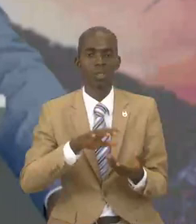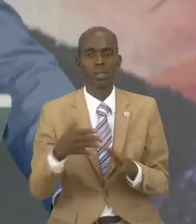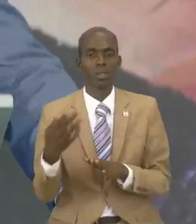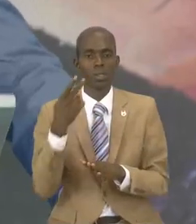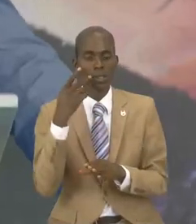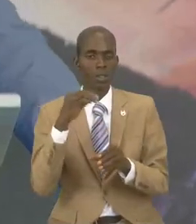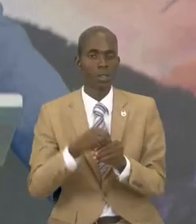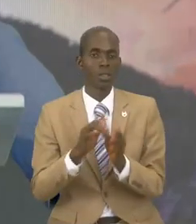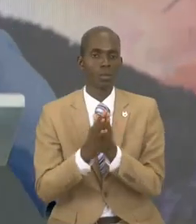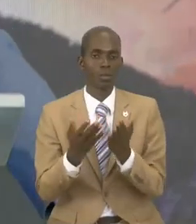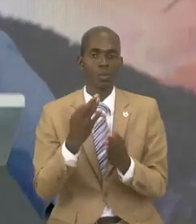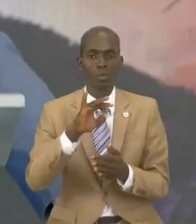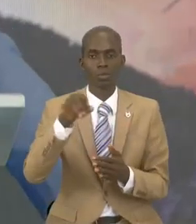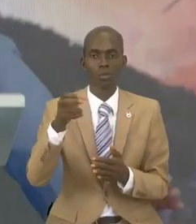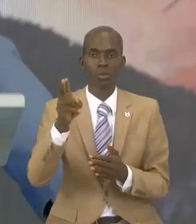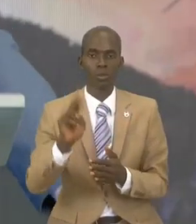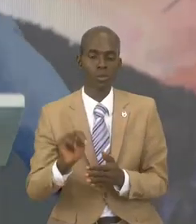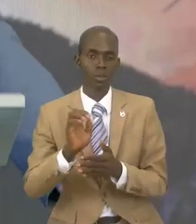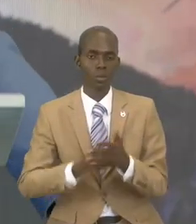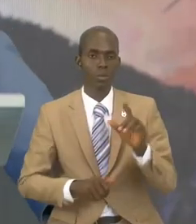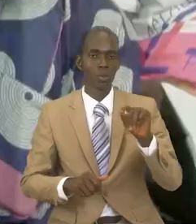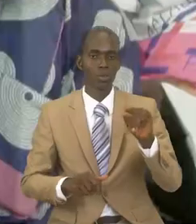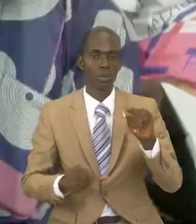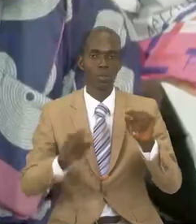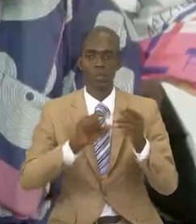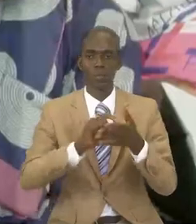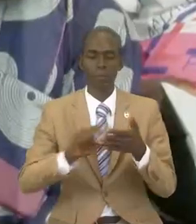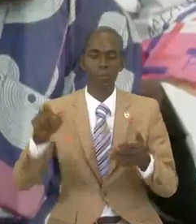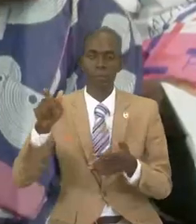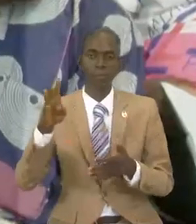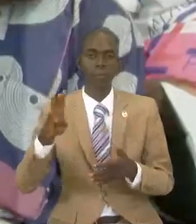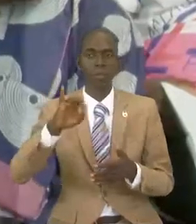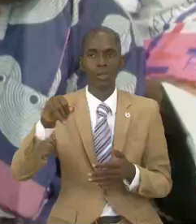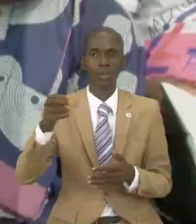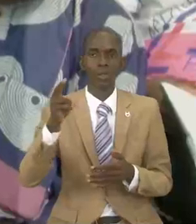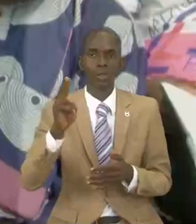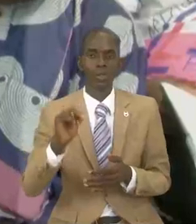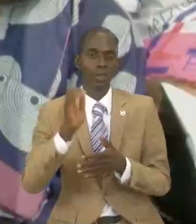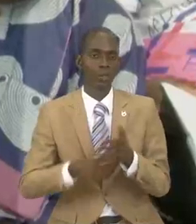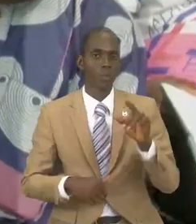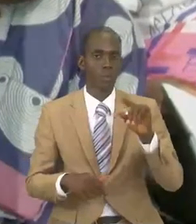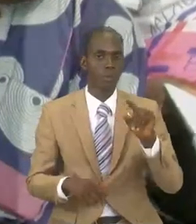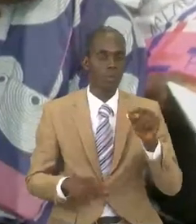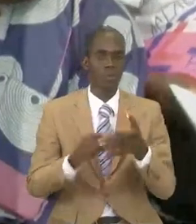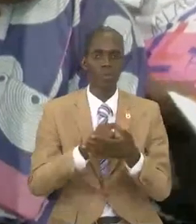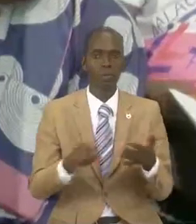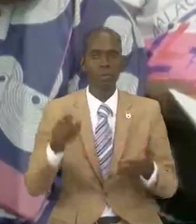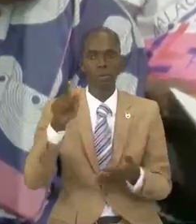morts. Jean 20, Jean chapitre 20, 24.